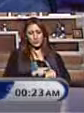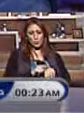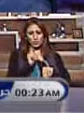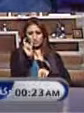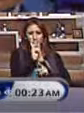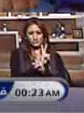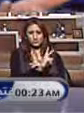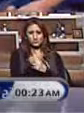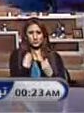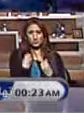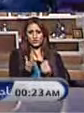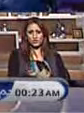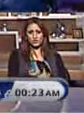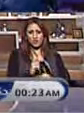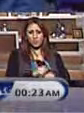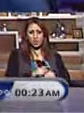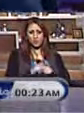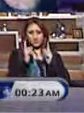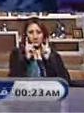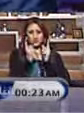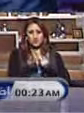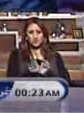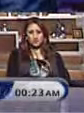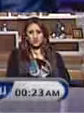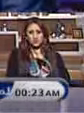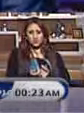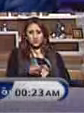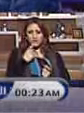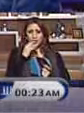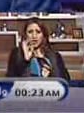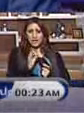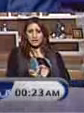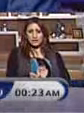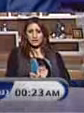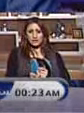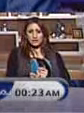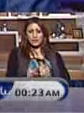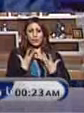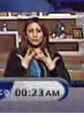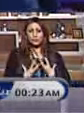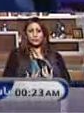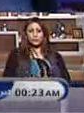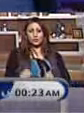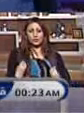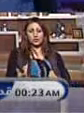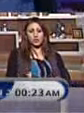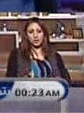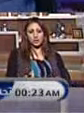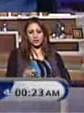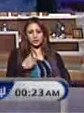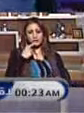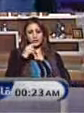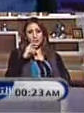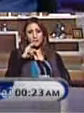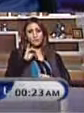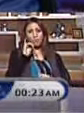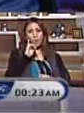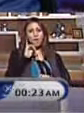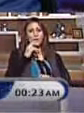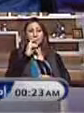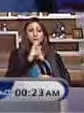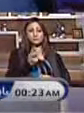ليه الاعلام ما نعملش وقت مستقطع احنا المتحاورين نعمل وقت مستقطع نلتقط انفاسنا نبتعد بعيدا عن اللوحه نبتدي نعيد